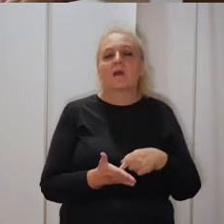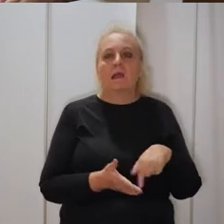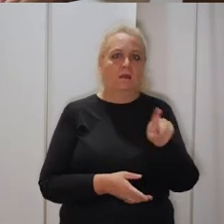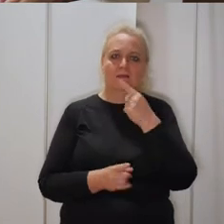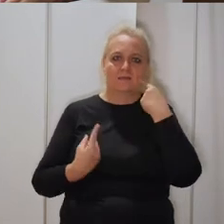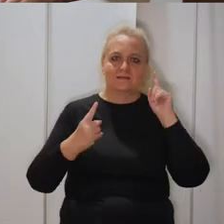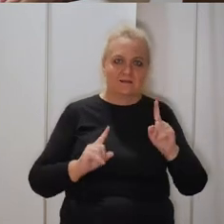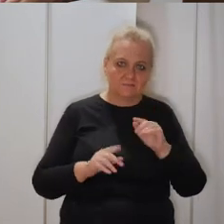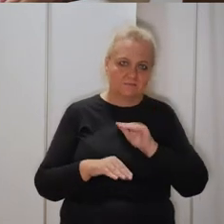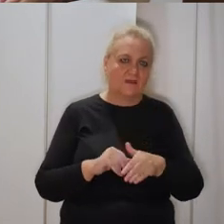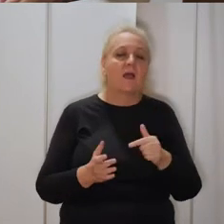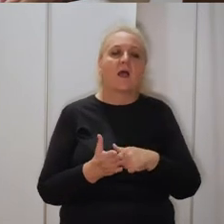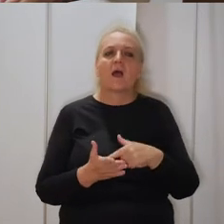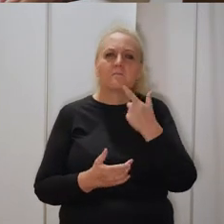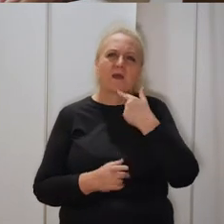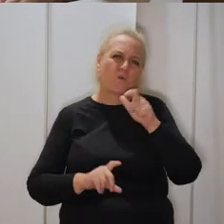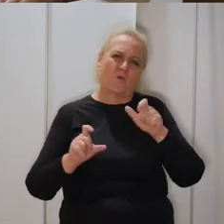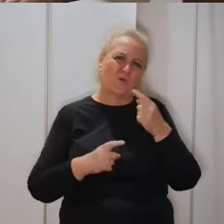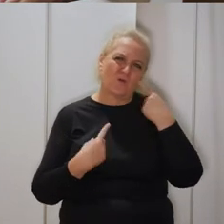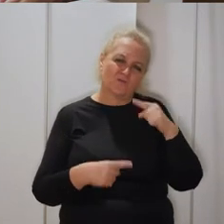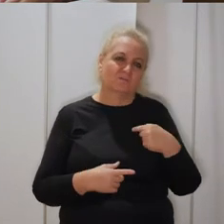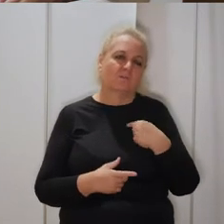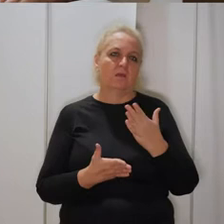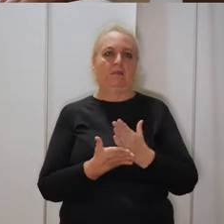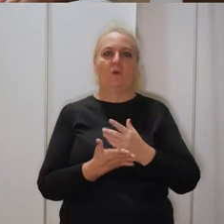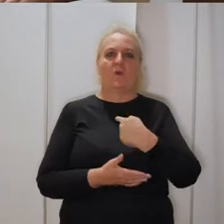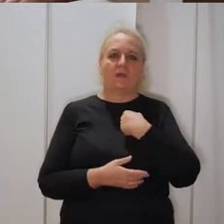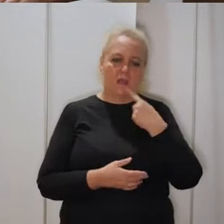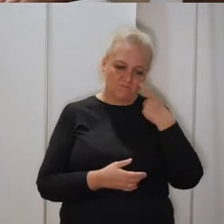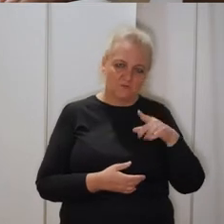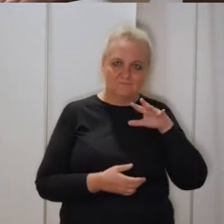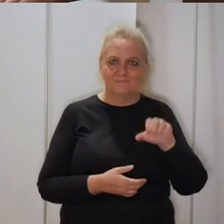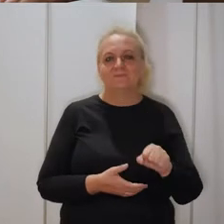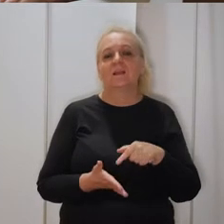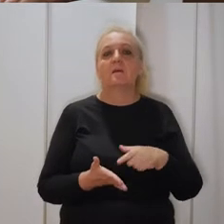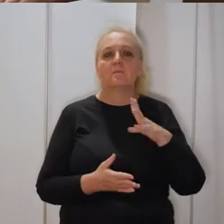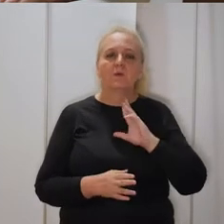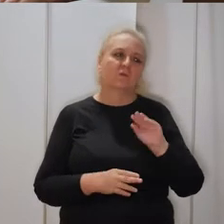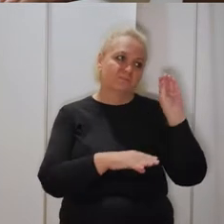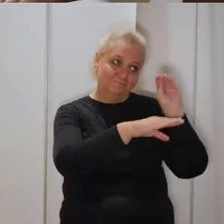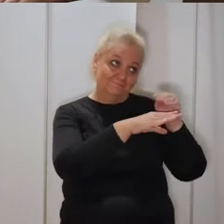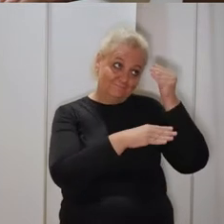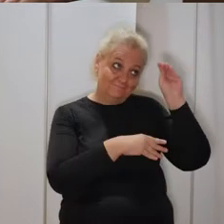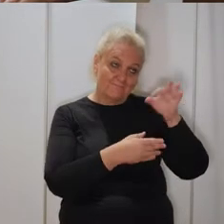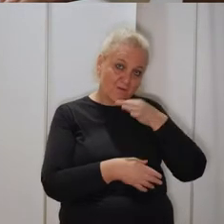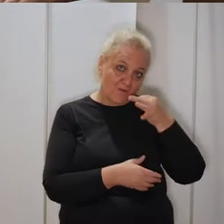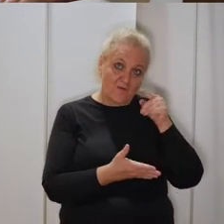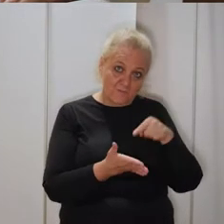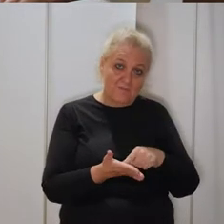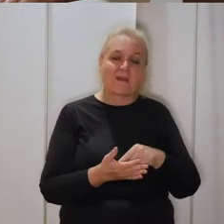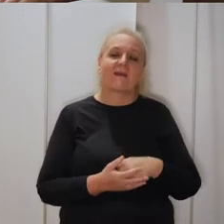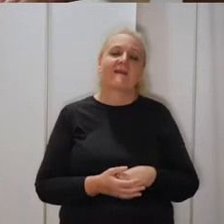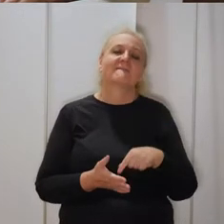nie zauważył. Znaczy, myślę, że mało osób by to zauważyło, oprócz mnie. Została złożona reklamacja, a